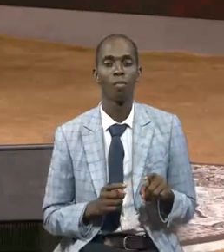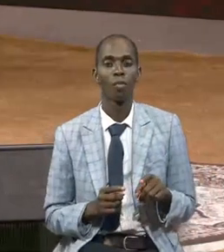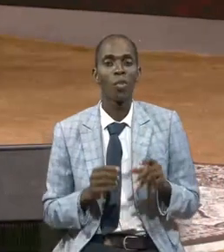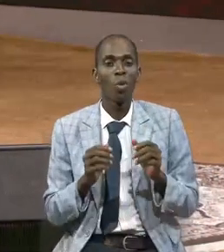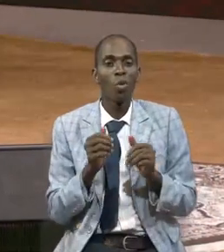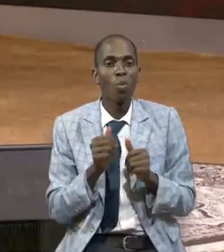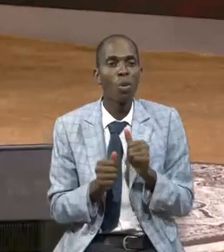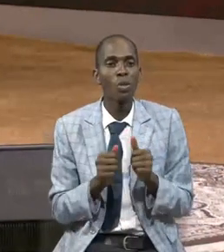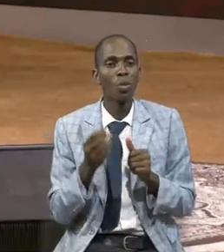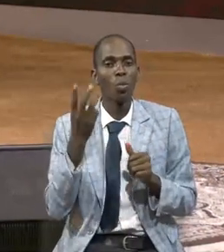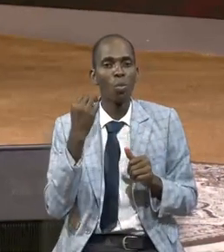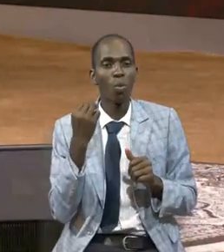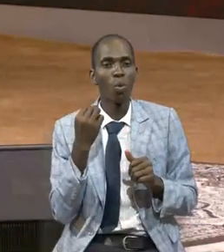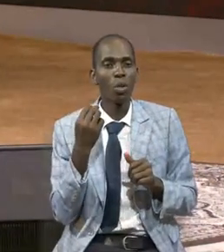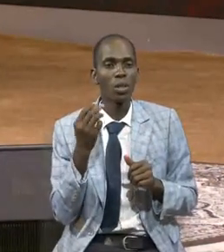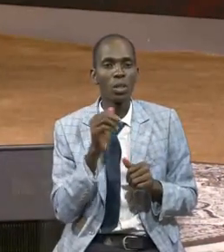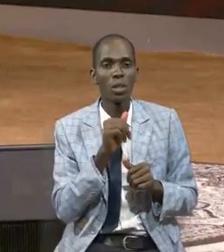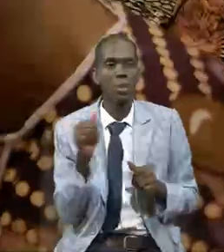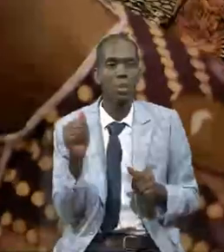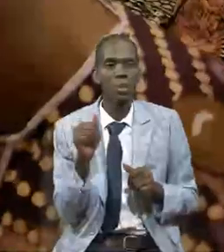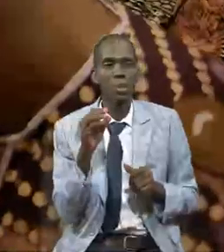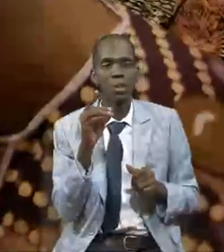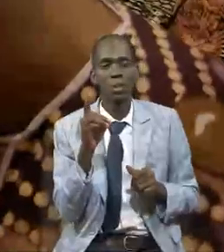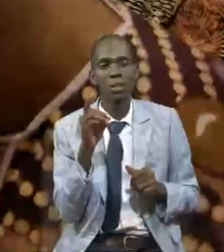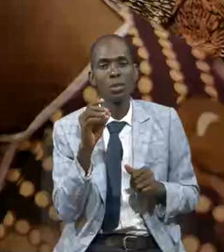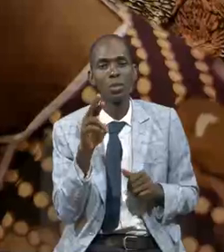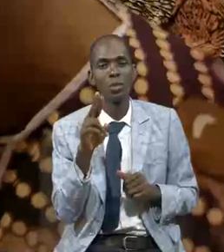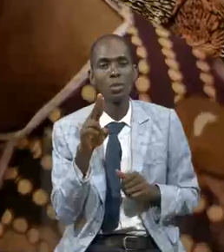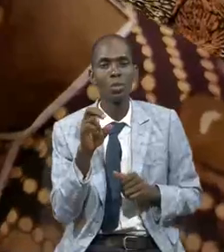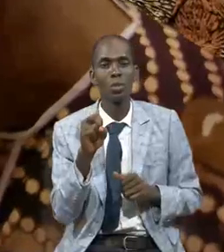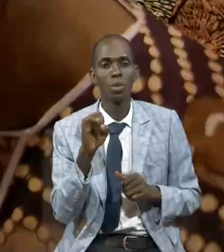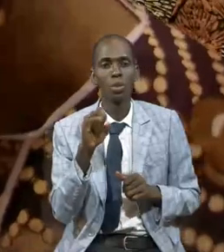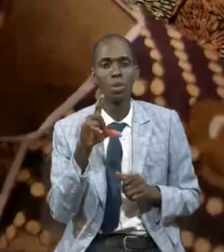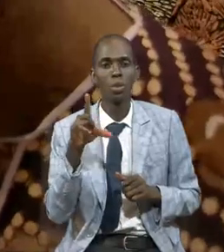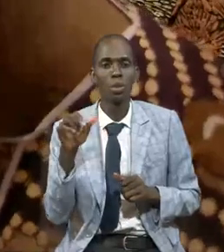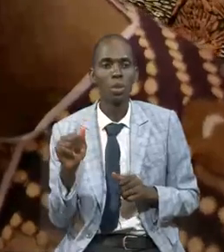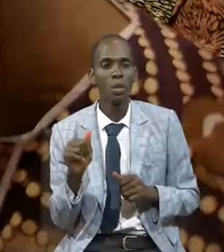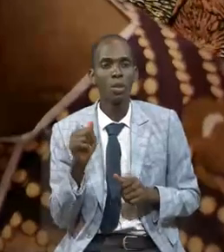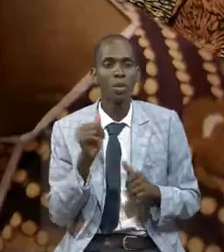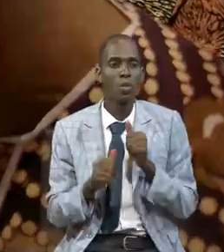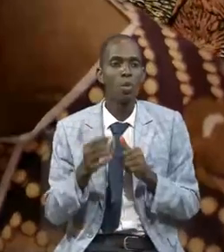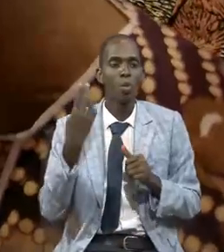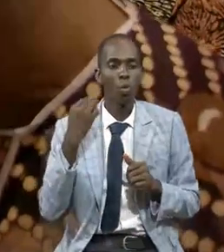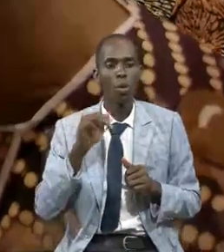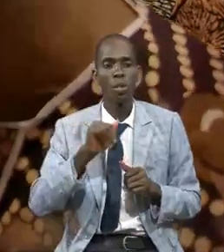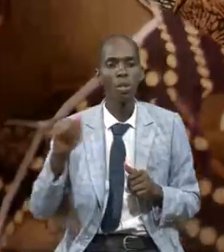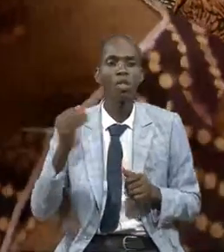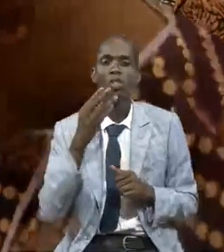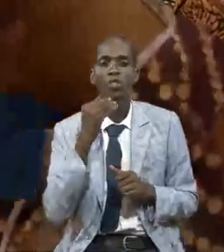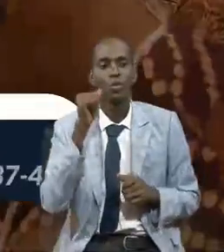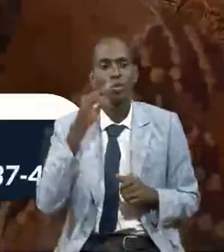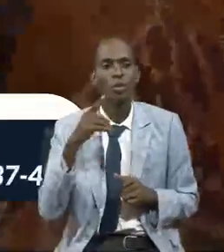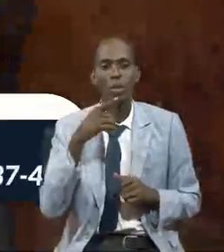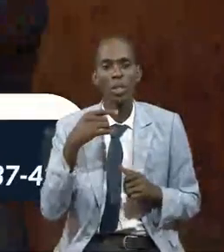femme, qui était juive, et il fit appeler Paul. Il l'entendit sur